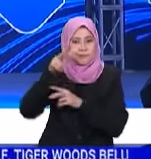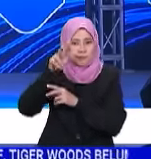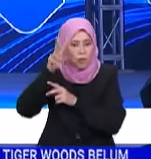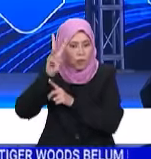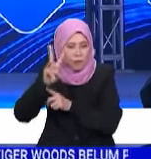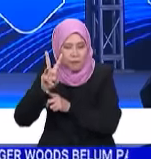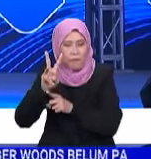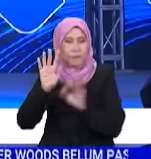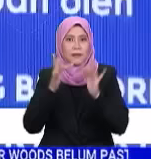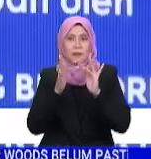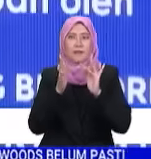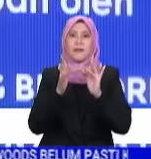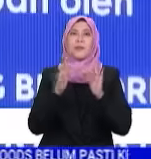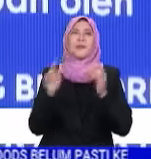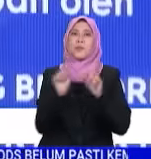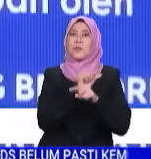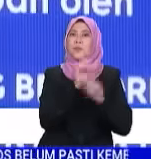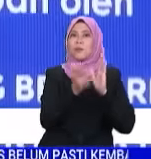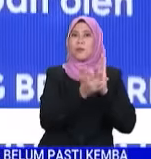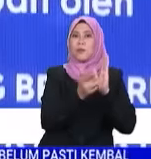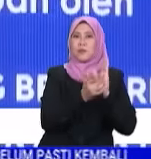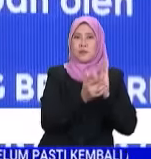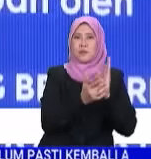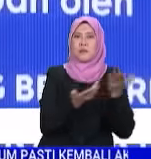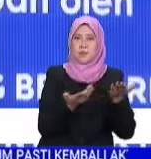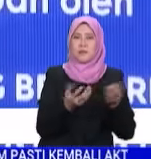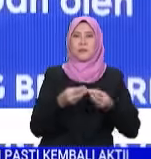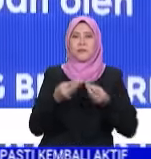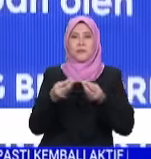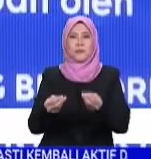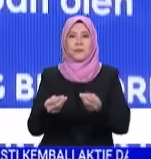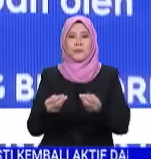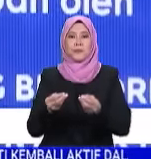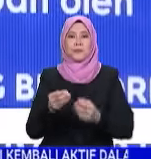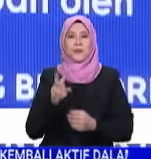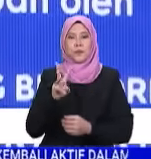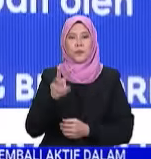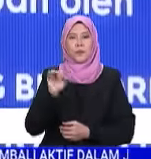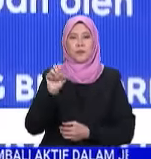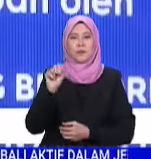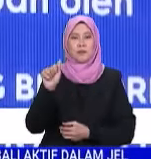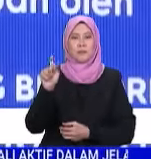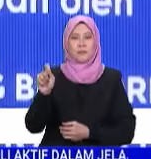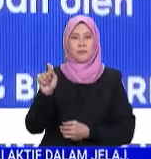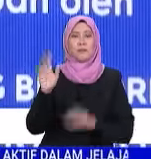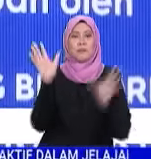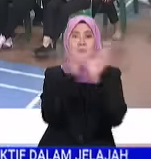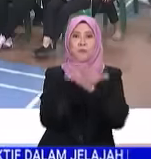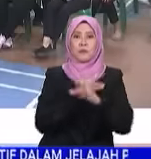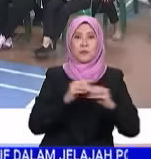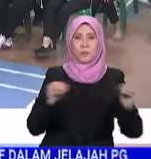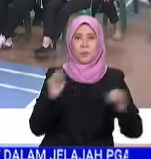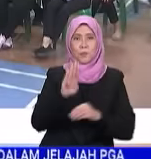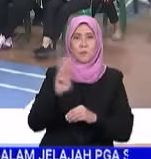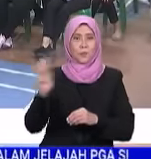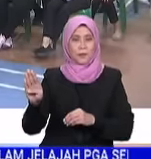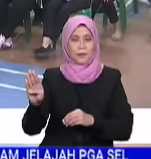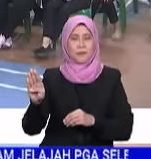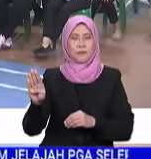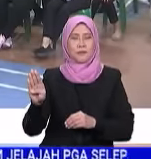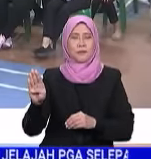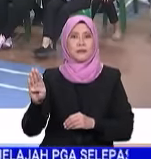internet dengan menggunakan teknologi very small aperture Terminal vard Selain itu katanya Sarawak rural broadband Network